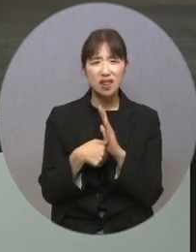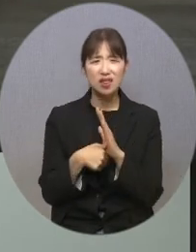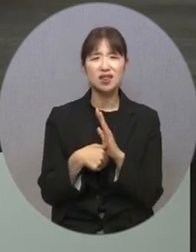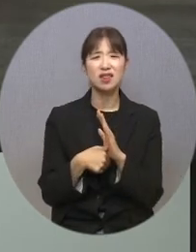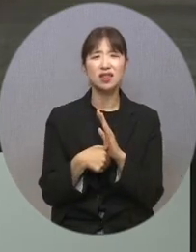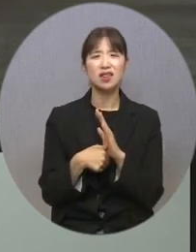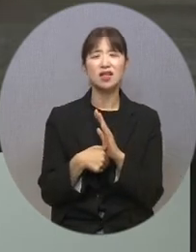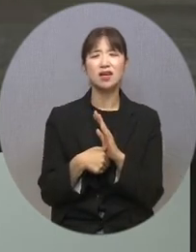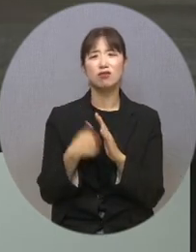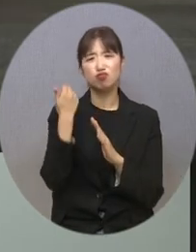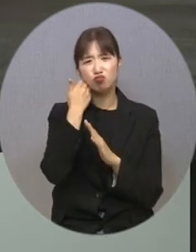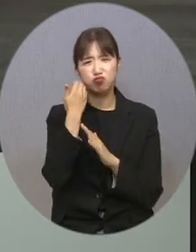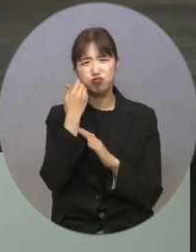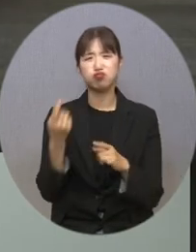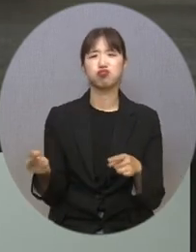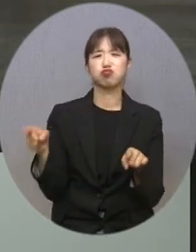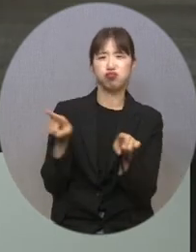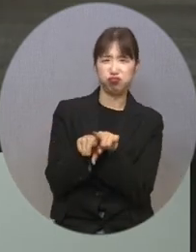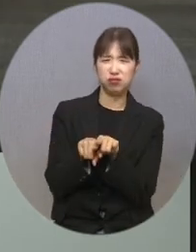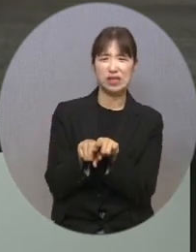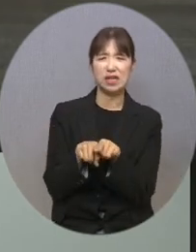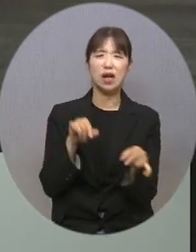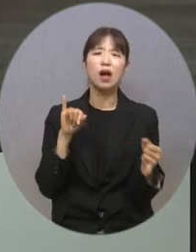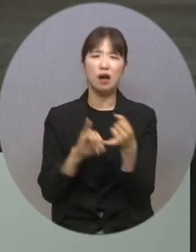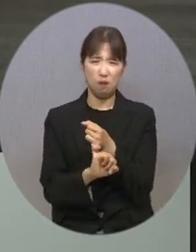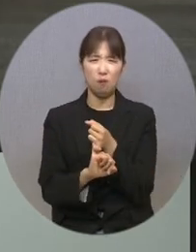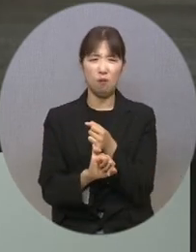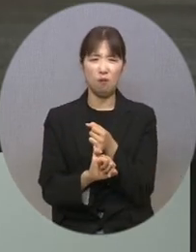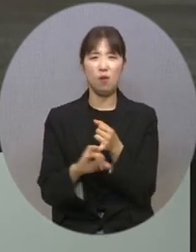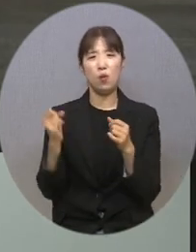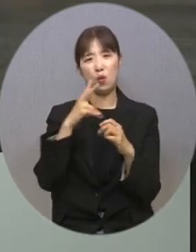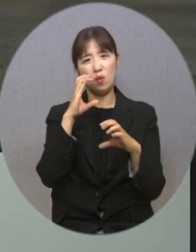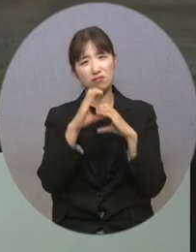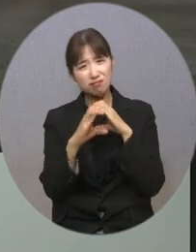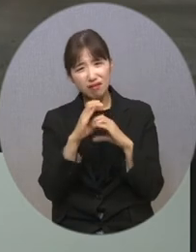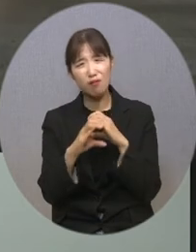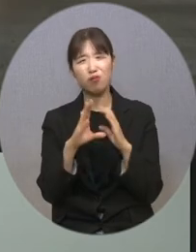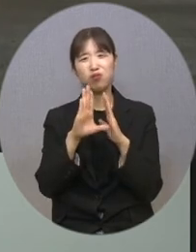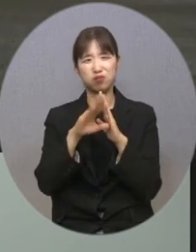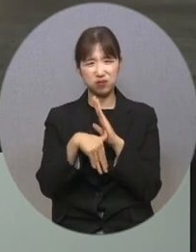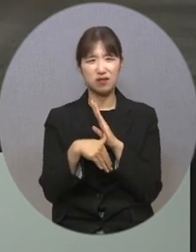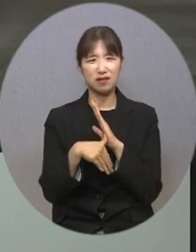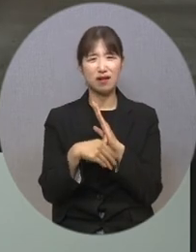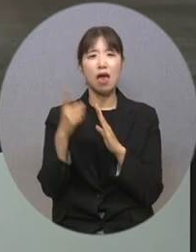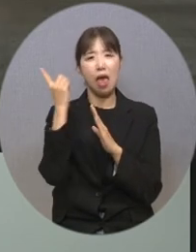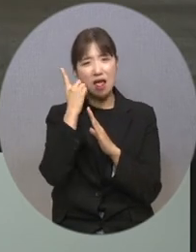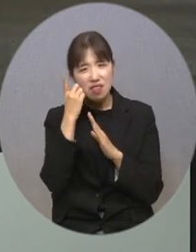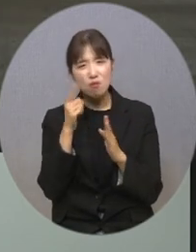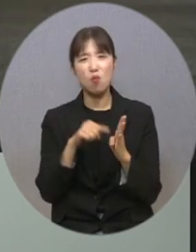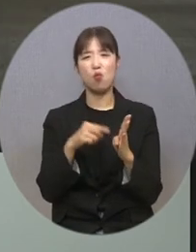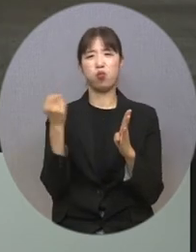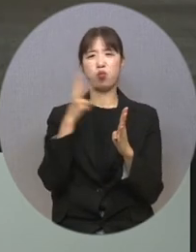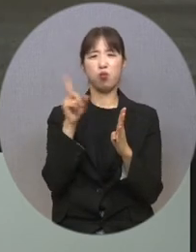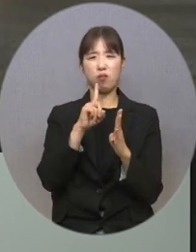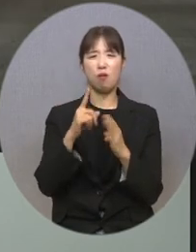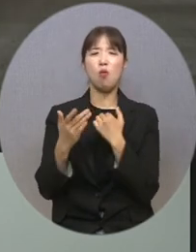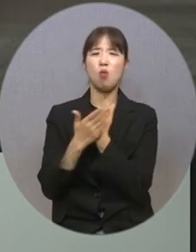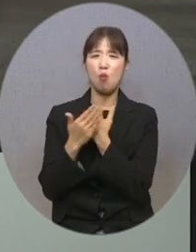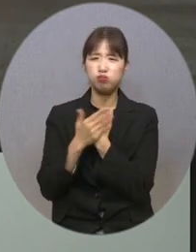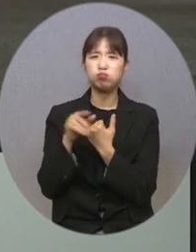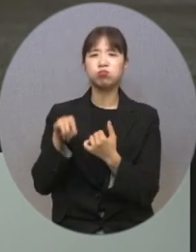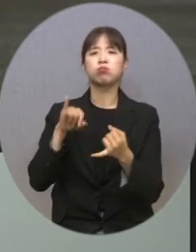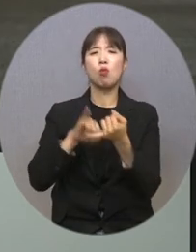꼭 누군가가 기본적으로 같이 옵션이 되거나 의사소통도 펜 드 폰 이 더 무언가에 도우미